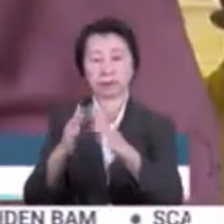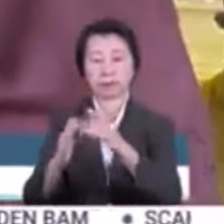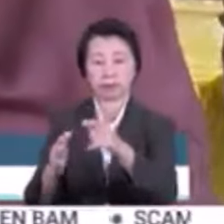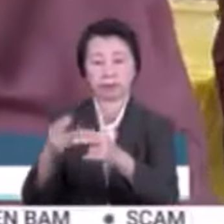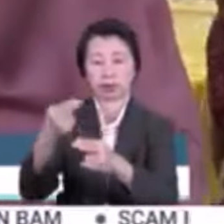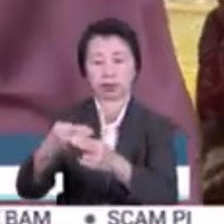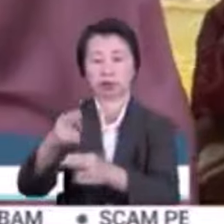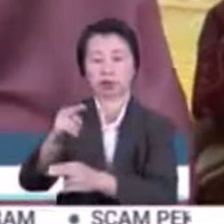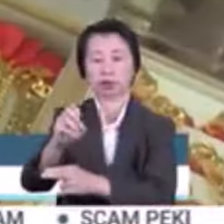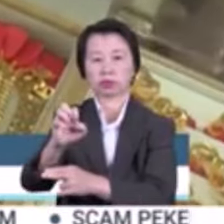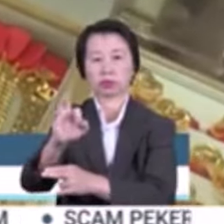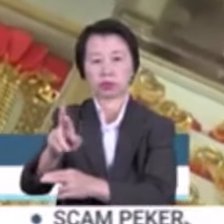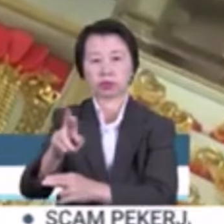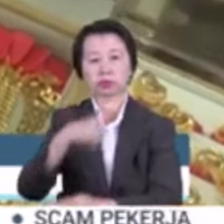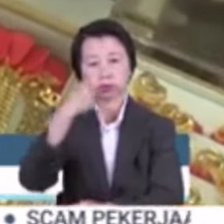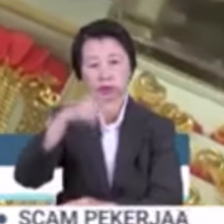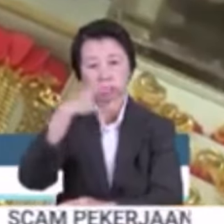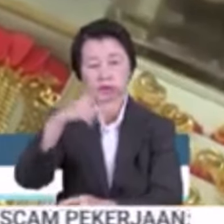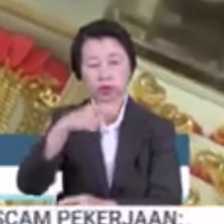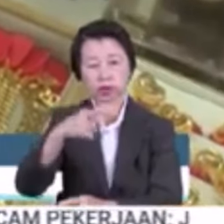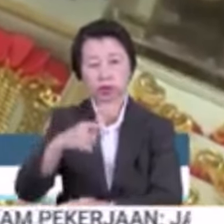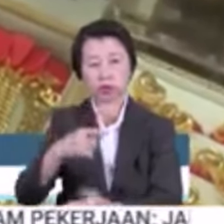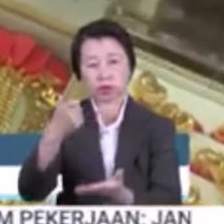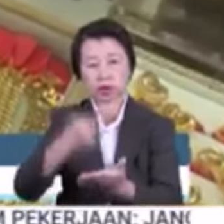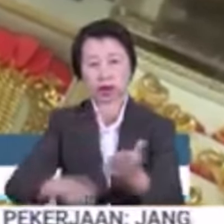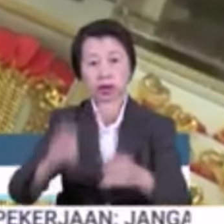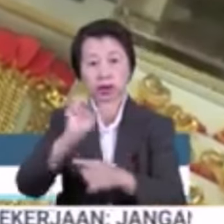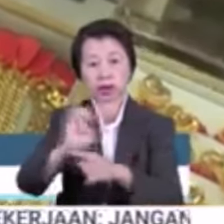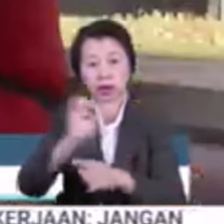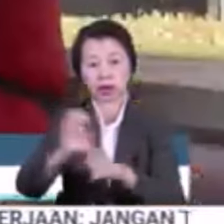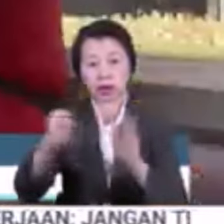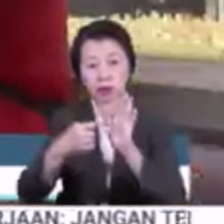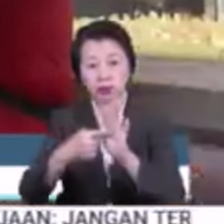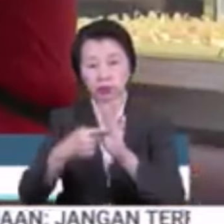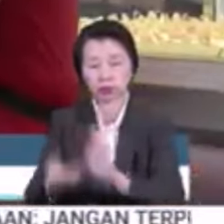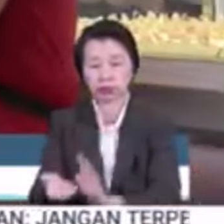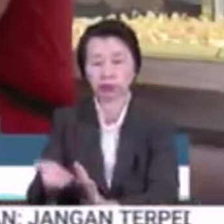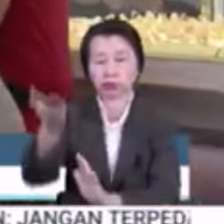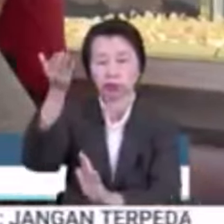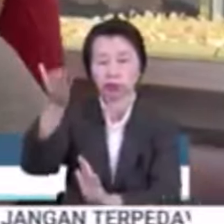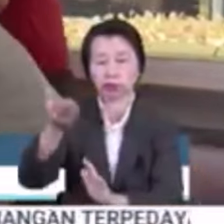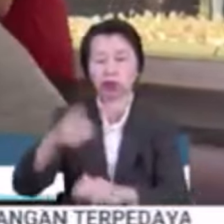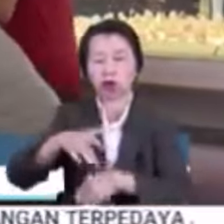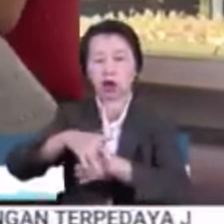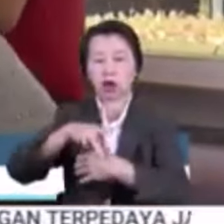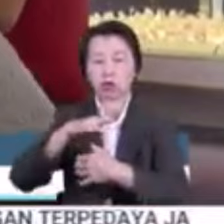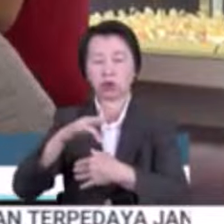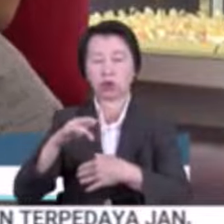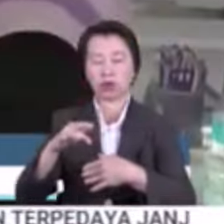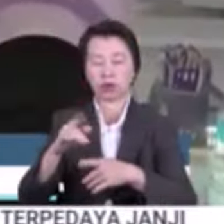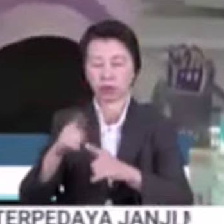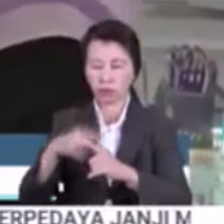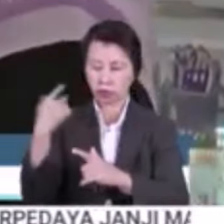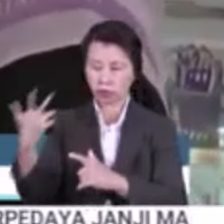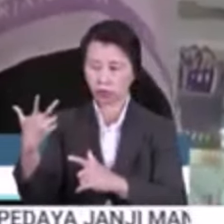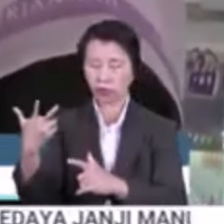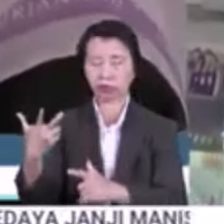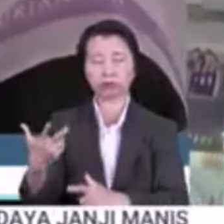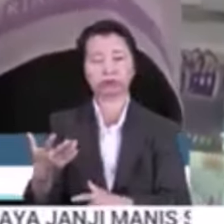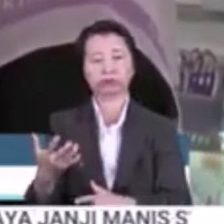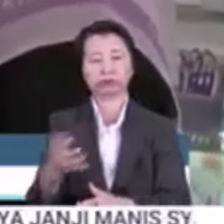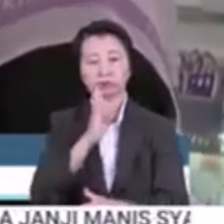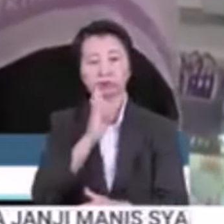koleksiza Abdurrahman bekate agar emas mencatat kenaikan sejak awal masa lalu menurutnya